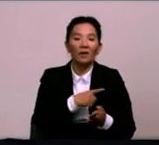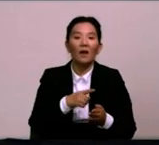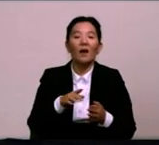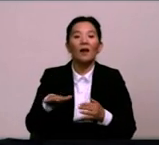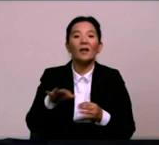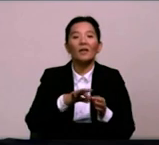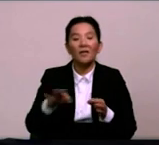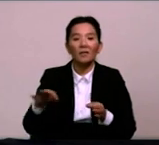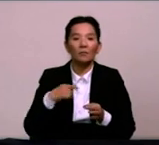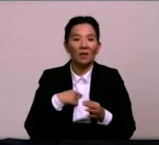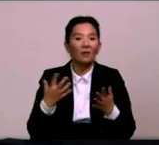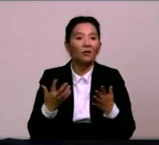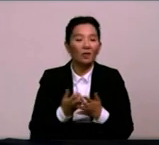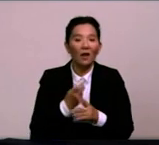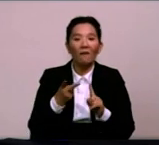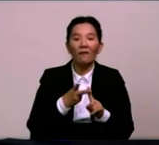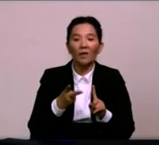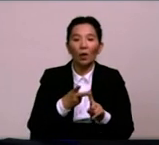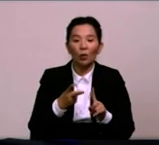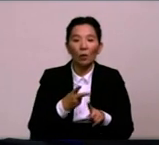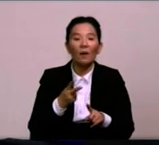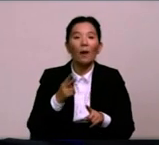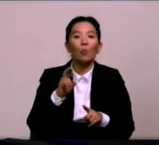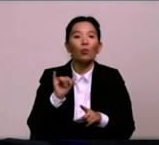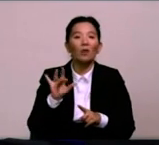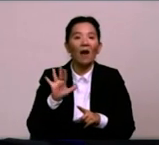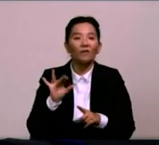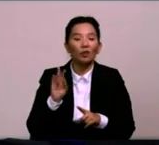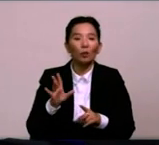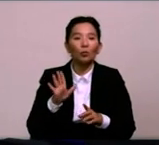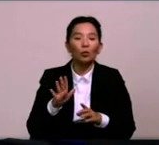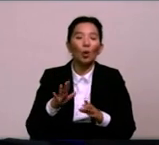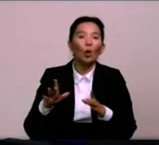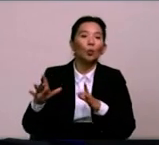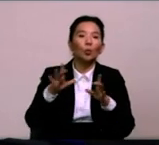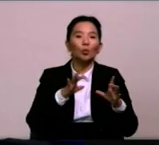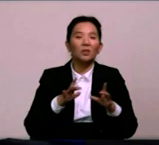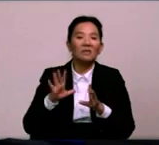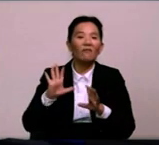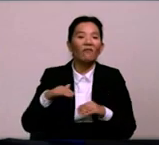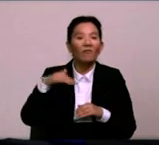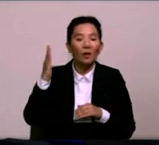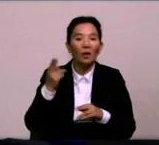с вами определили. Во втором случае буравчик будем уже крутить сверху. Направление